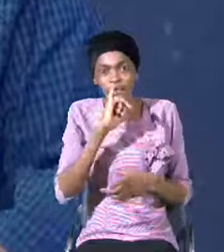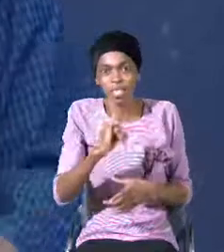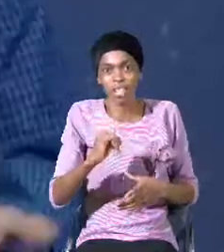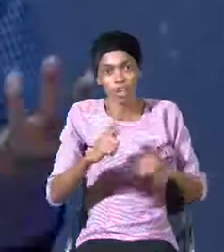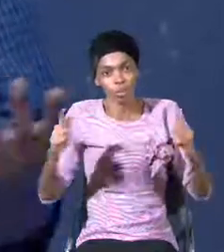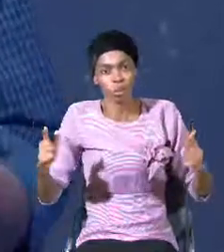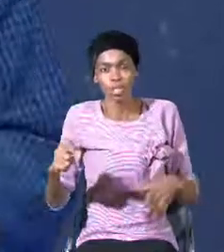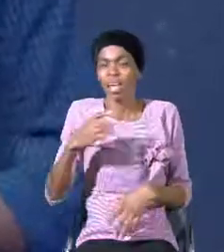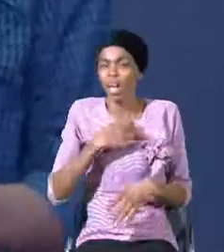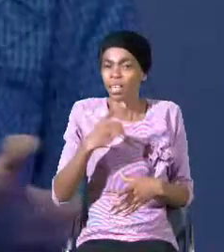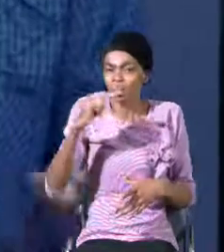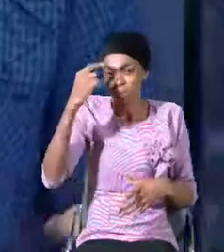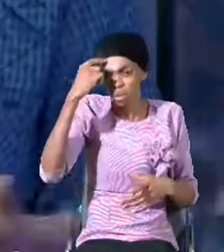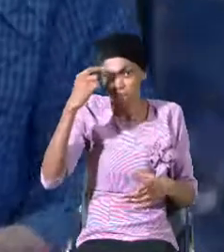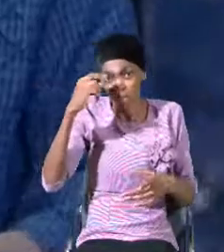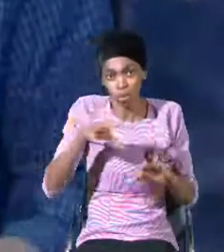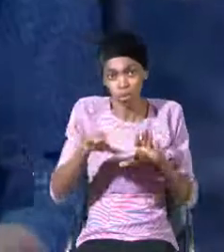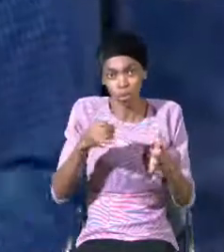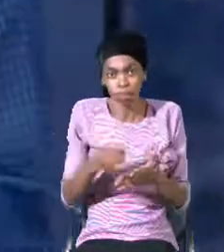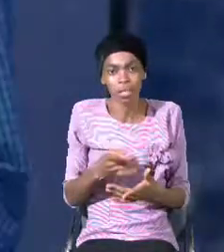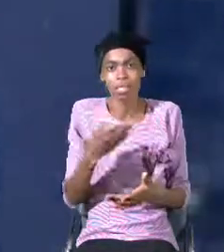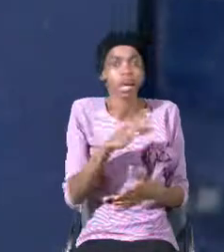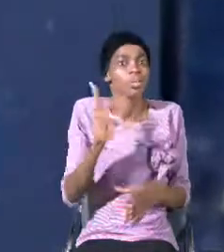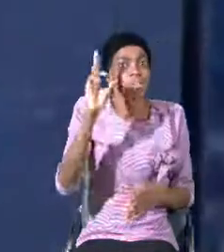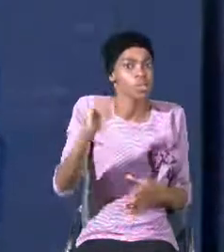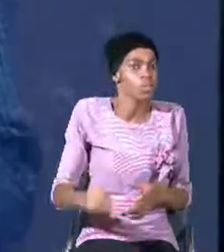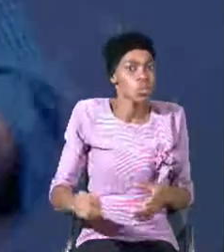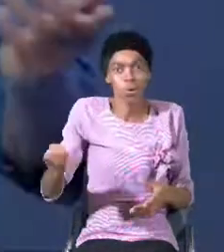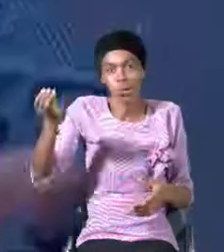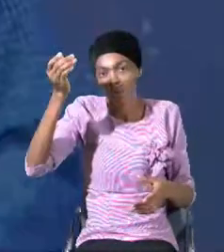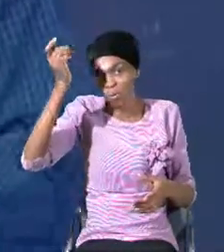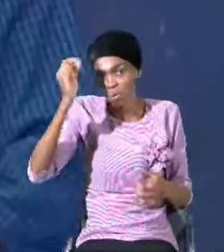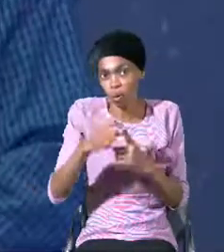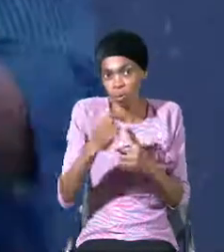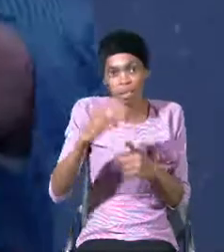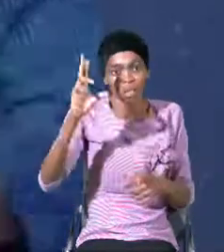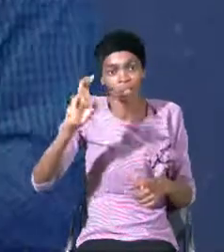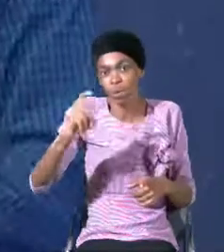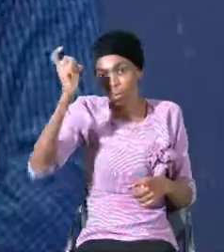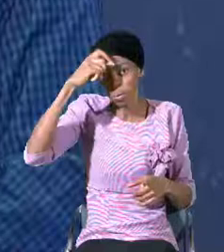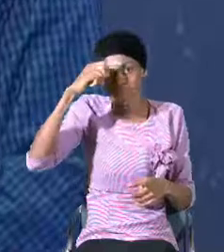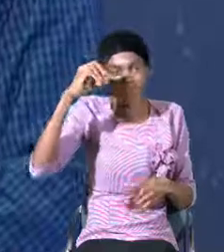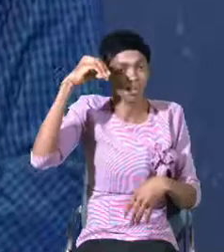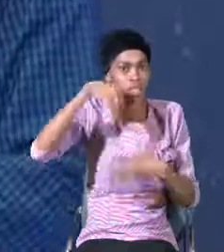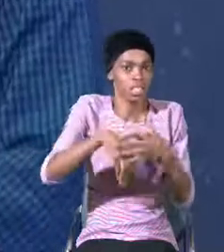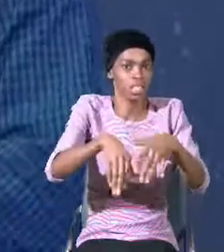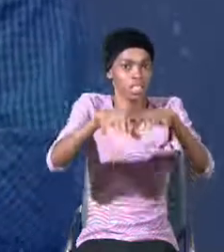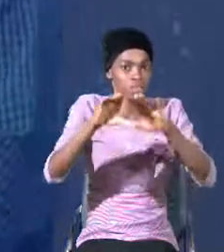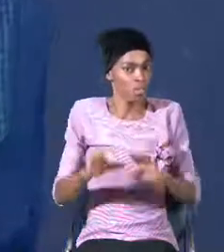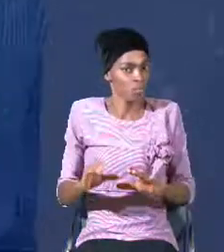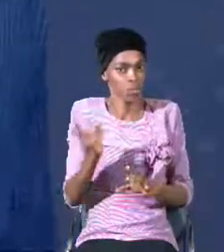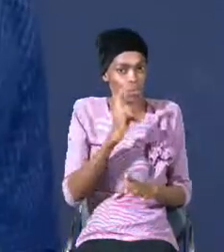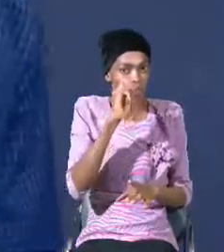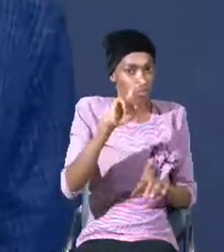sa force. Car il n'y a ni œuvre, ni pensée, ni science, ni sagesse dans le séjour des morts où